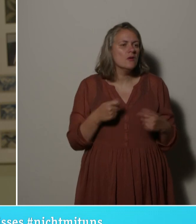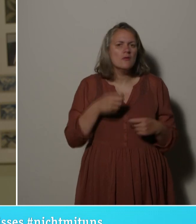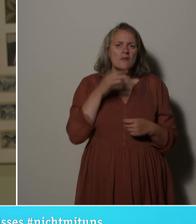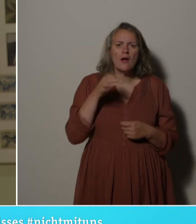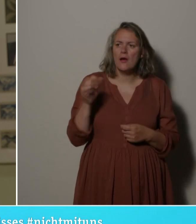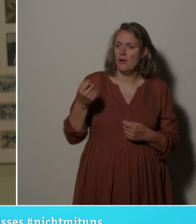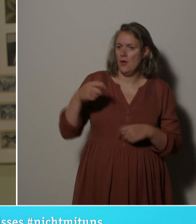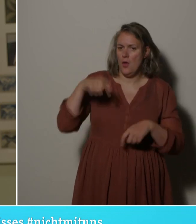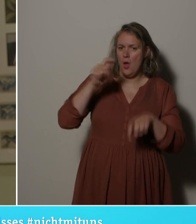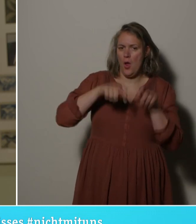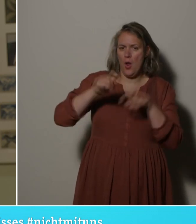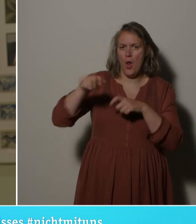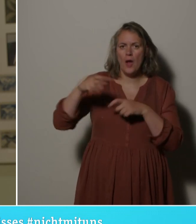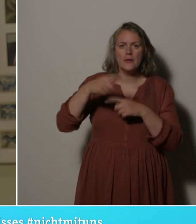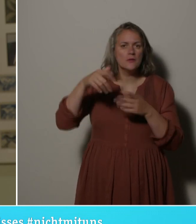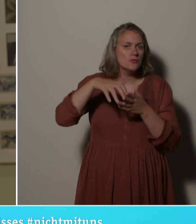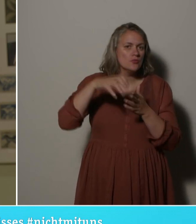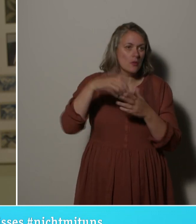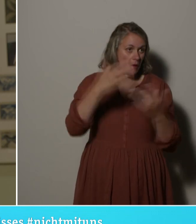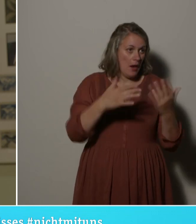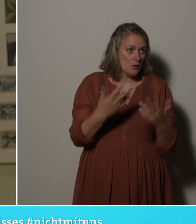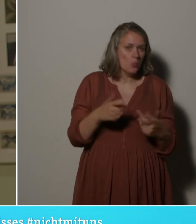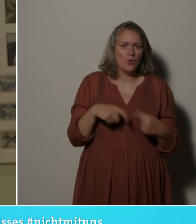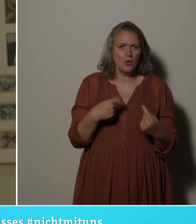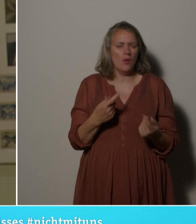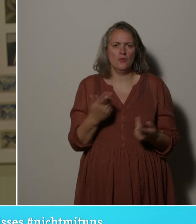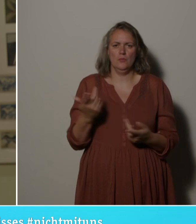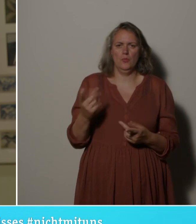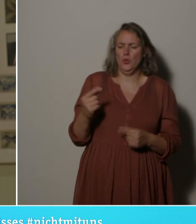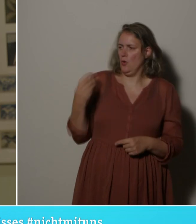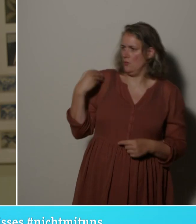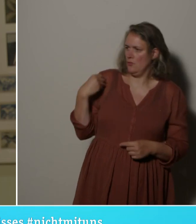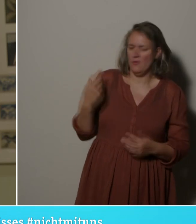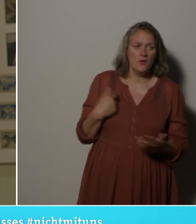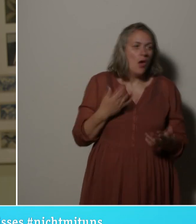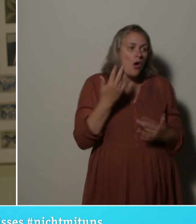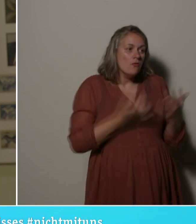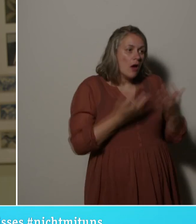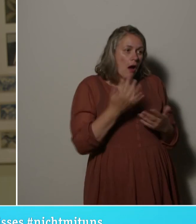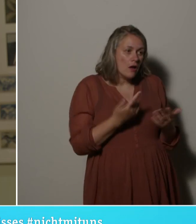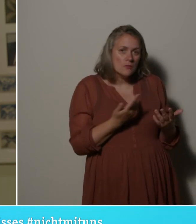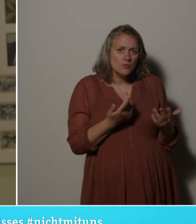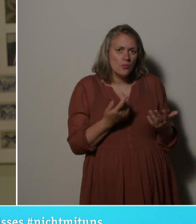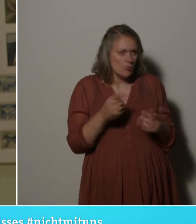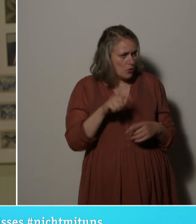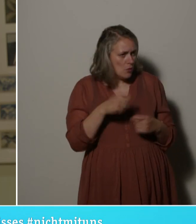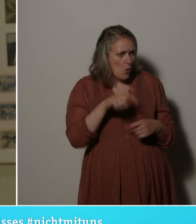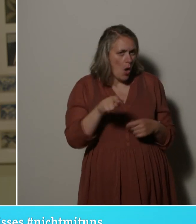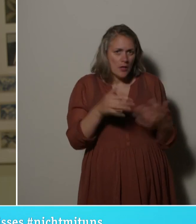dieser Stadt, die Probleme mit ihren Rechnungen haben? Haben Sie dafür Beweise? Es ist eine absolute Respektlosigkeit.